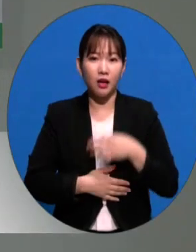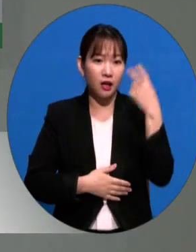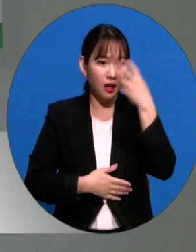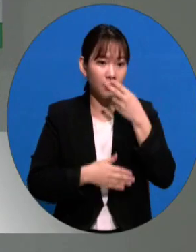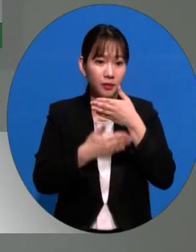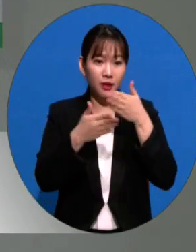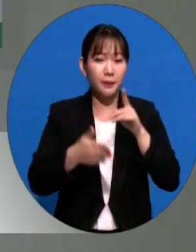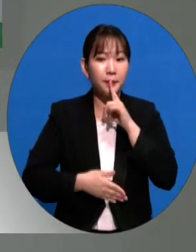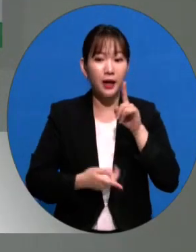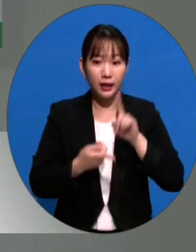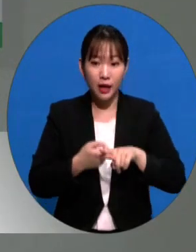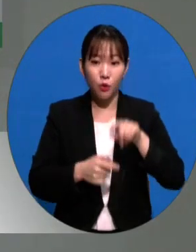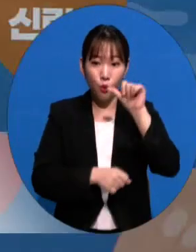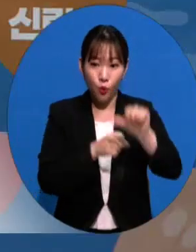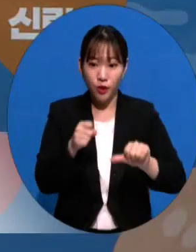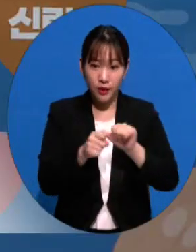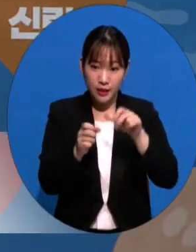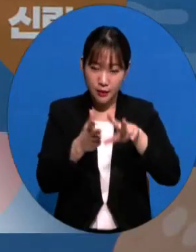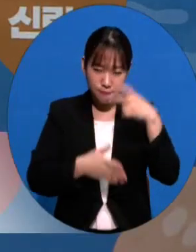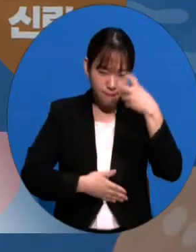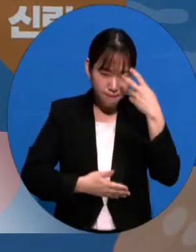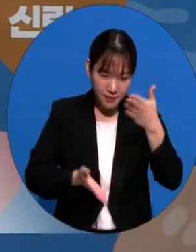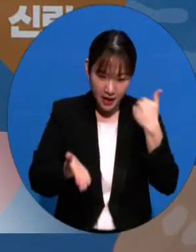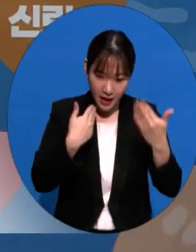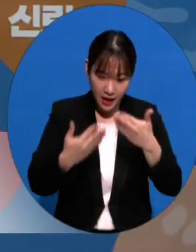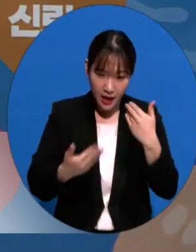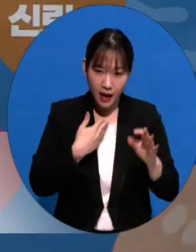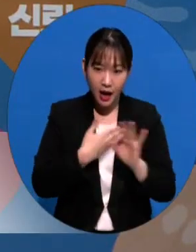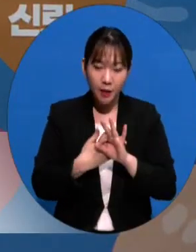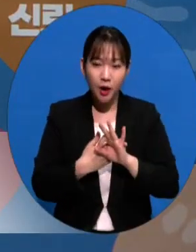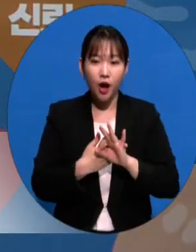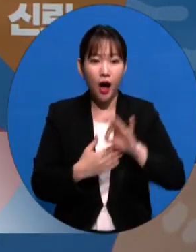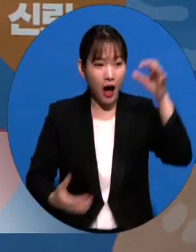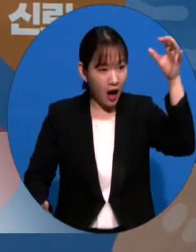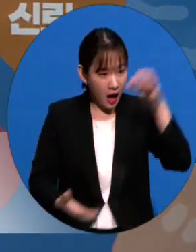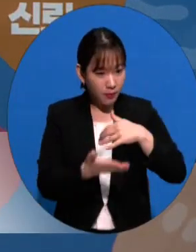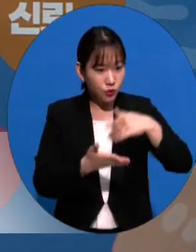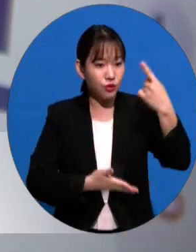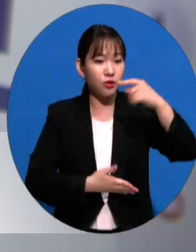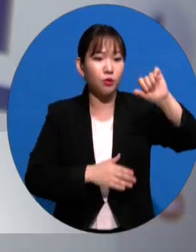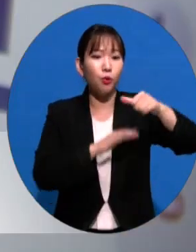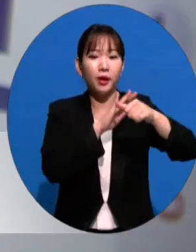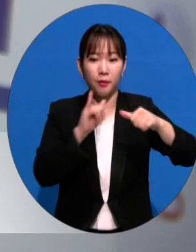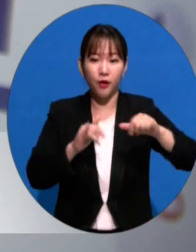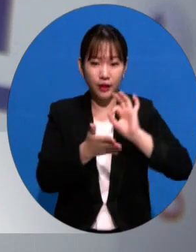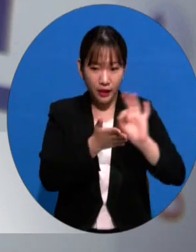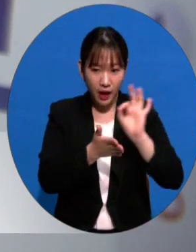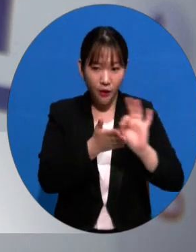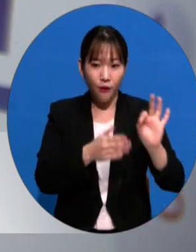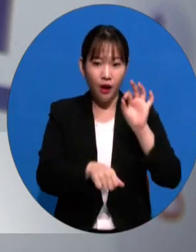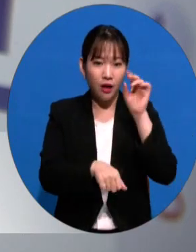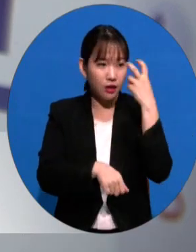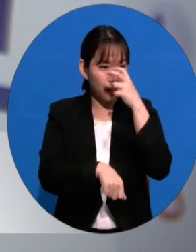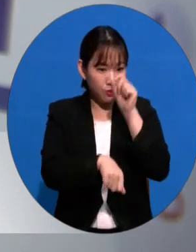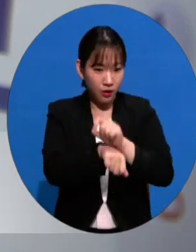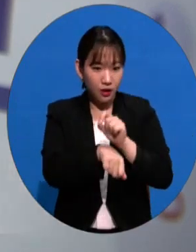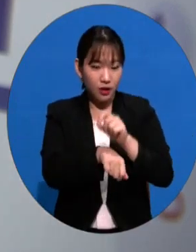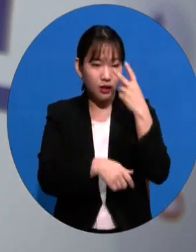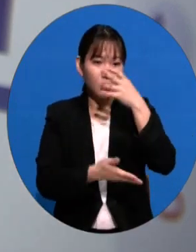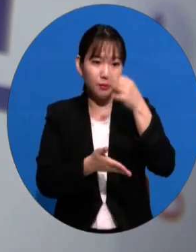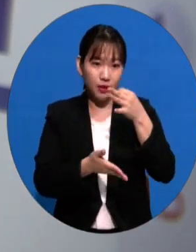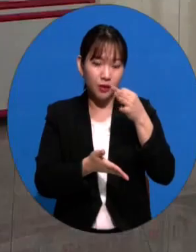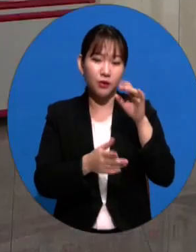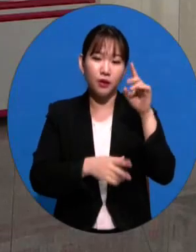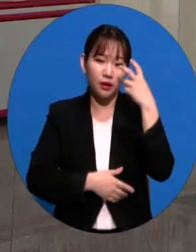감사관실 말대로 5년치를 본다면 5년간 서무담당자 연인원 1500명이 집행한 사무관리비 실태를 살펴야 하는